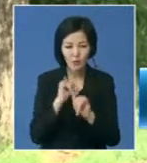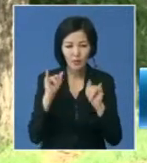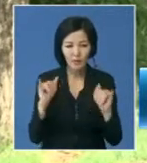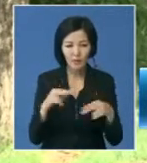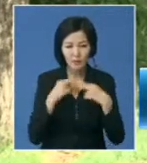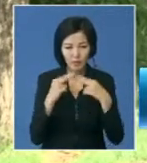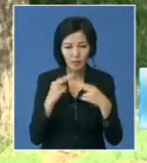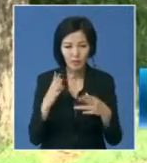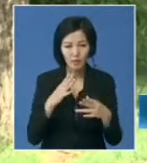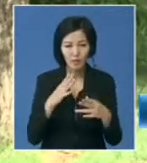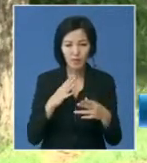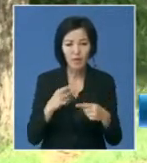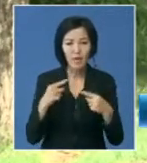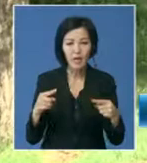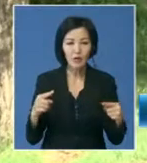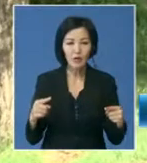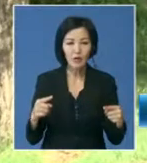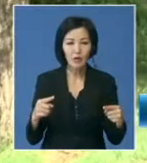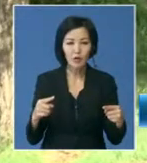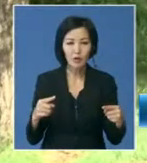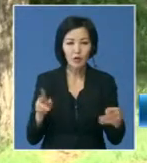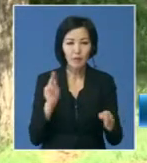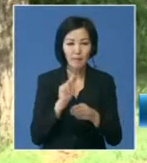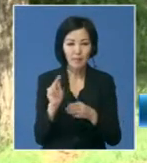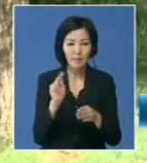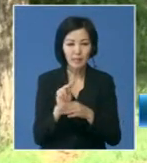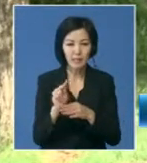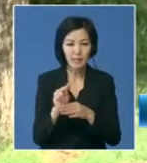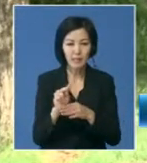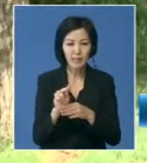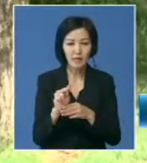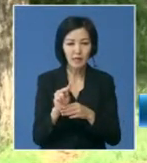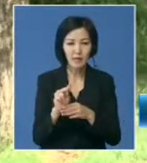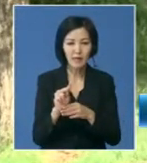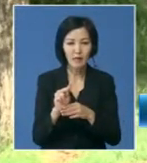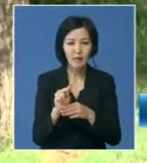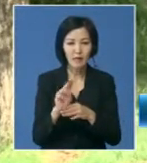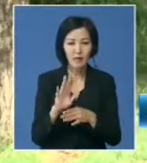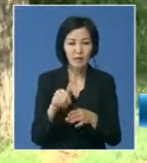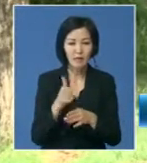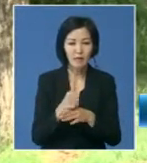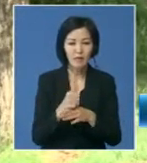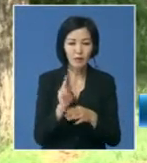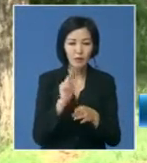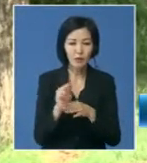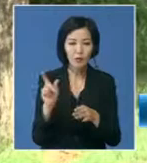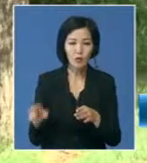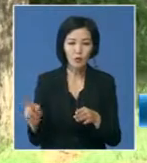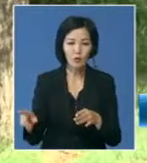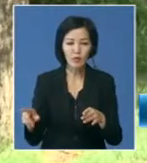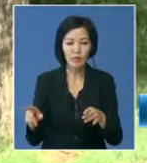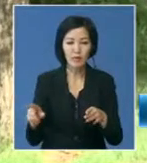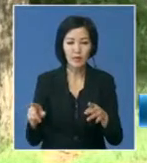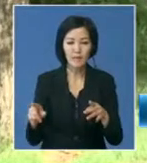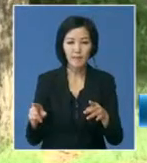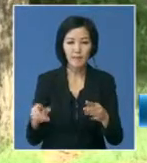Бізде неше түрлі, әр түрлі мастер-класстар, вожатайлардың өзі ар жақтан өнер жағынан алынады. Бізде көбінесе